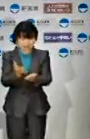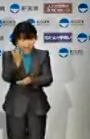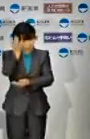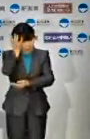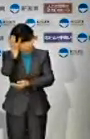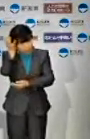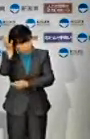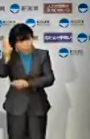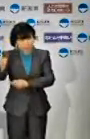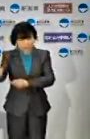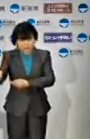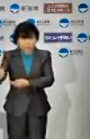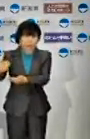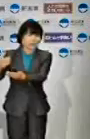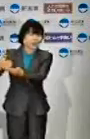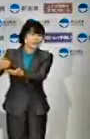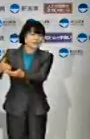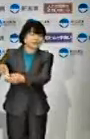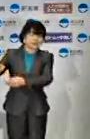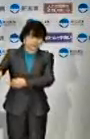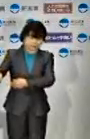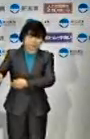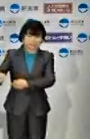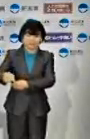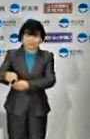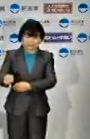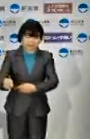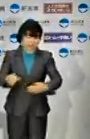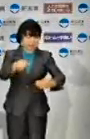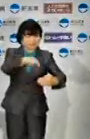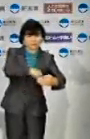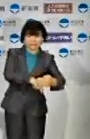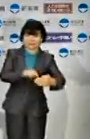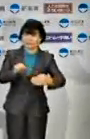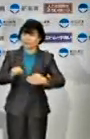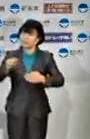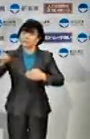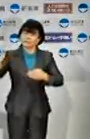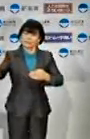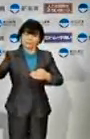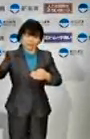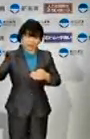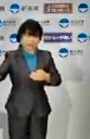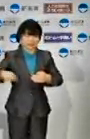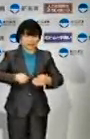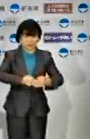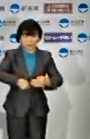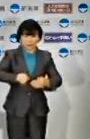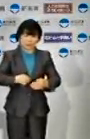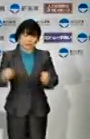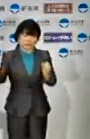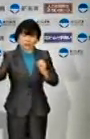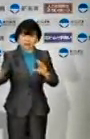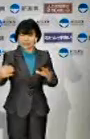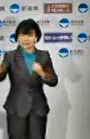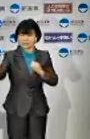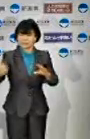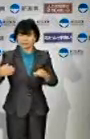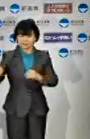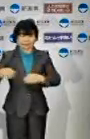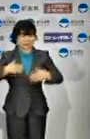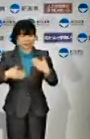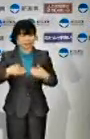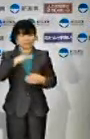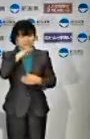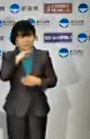っておられるということで、うちと外で新潟思いの人たちが、話をするっていうのは非常に楽しみですよね。